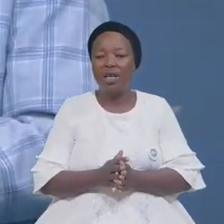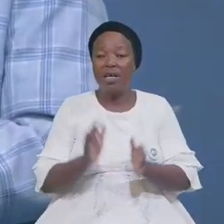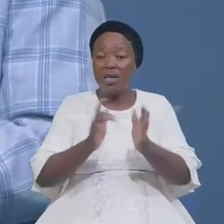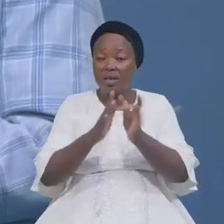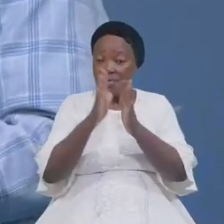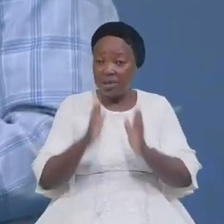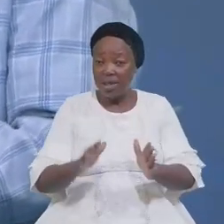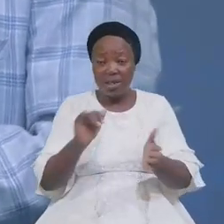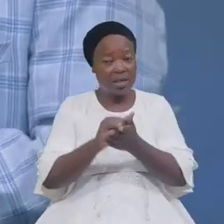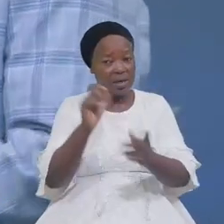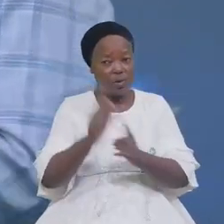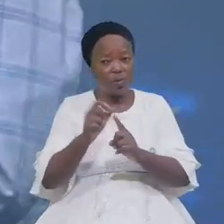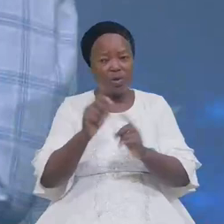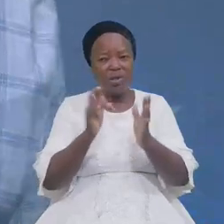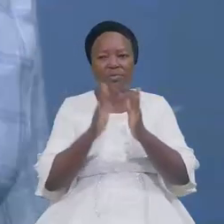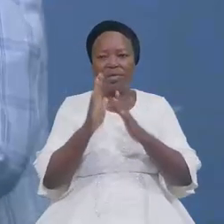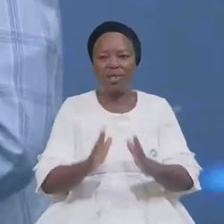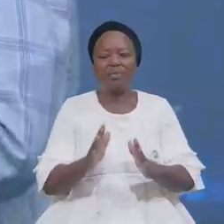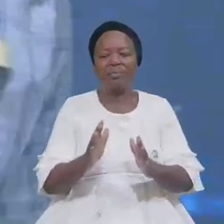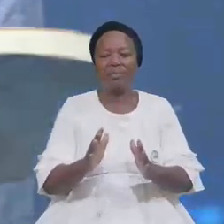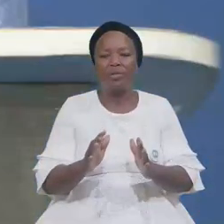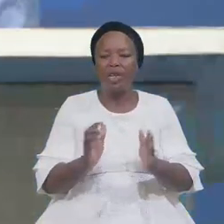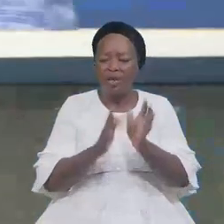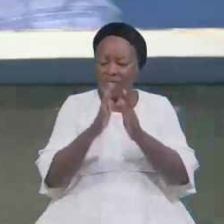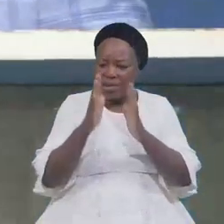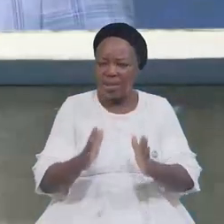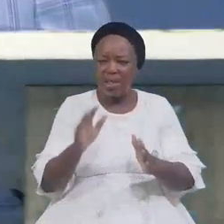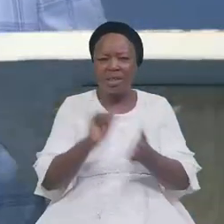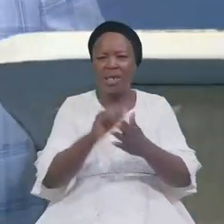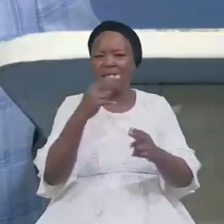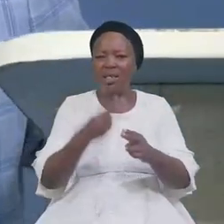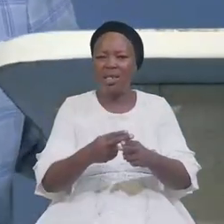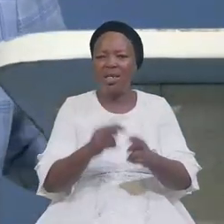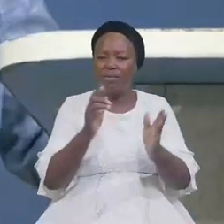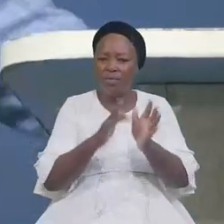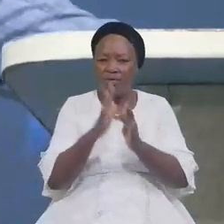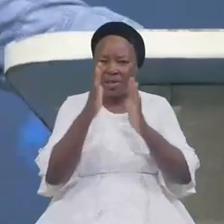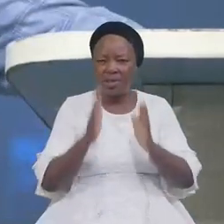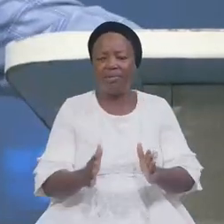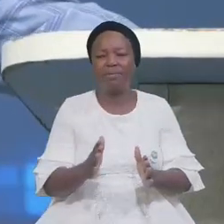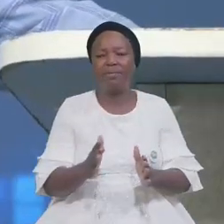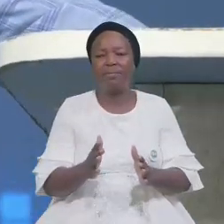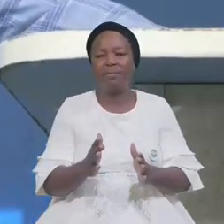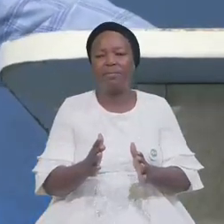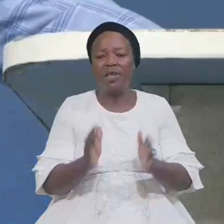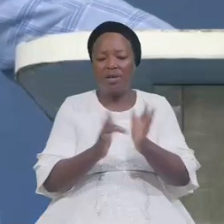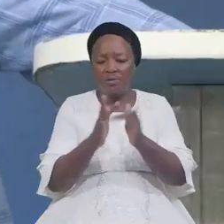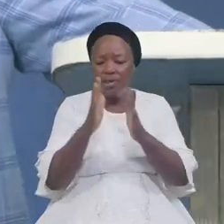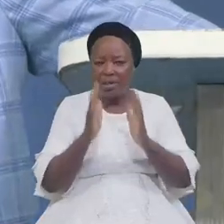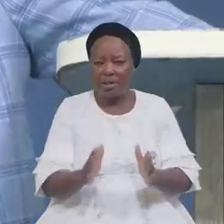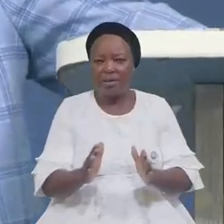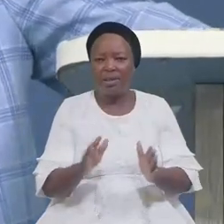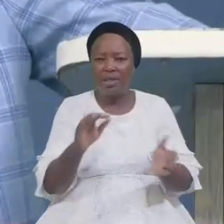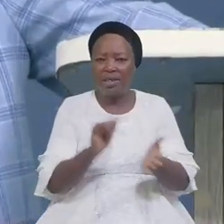chrétien. Le chrétien, le nom chrétien. Chrétien,